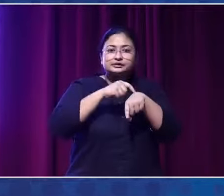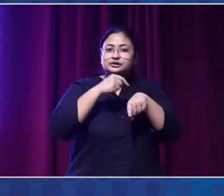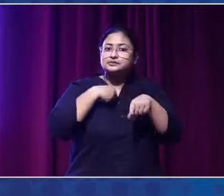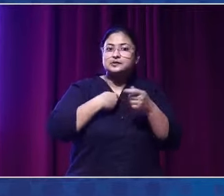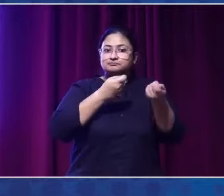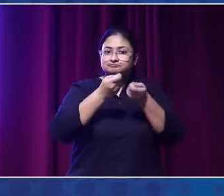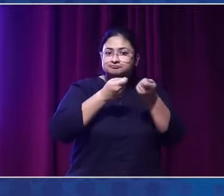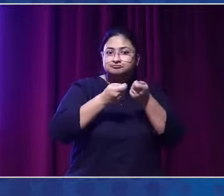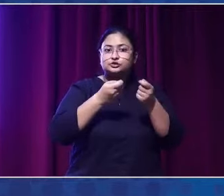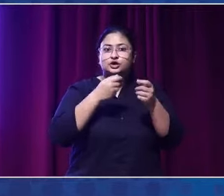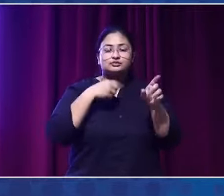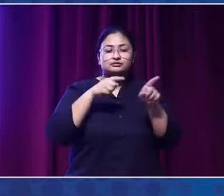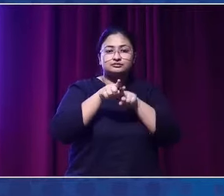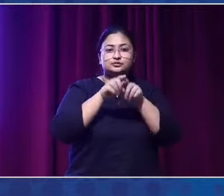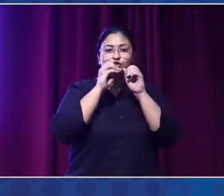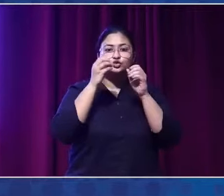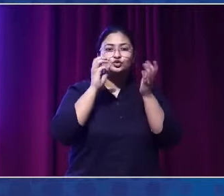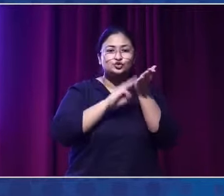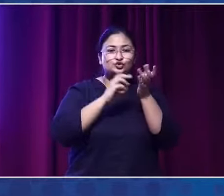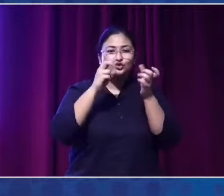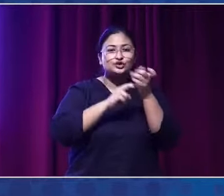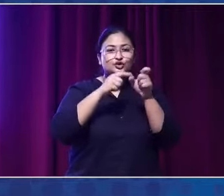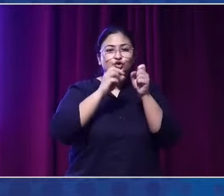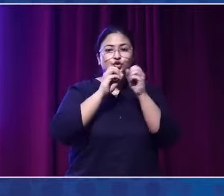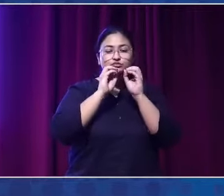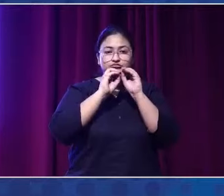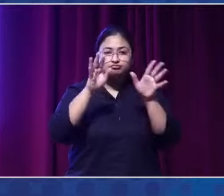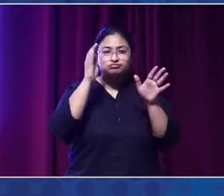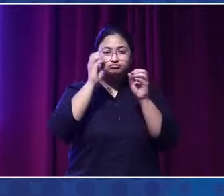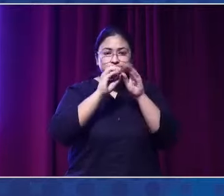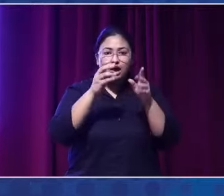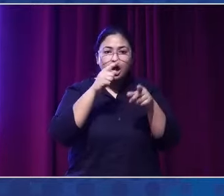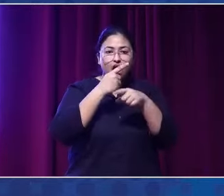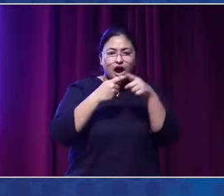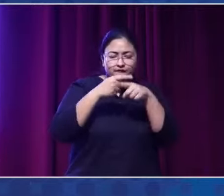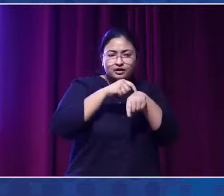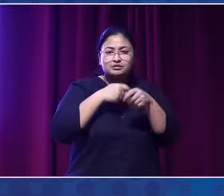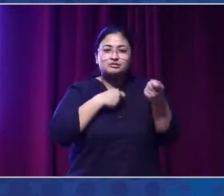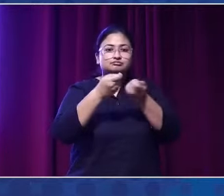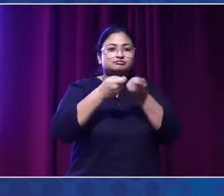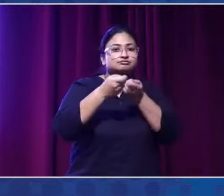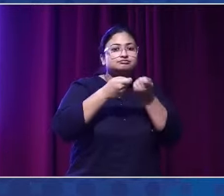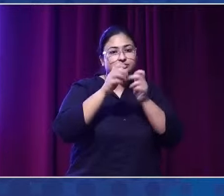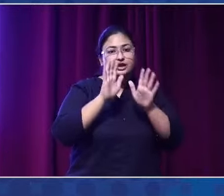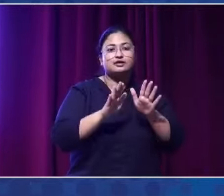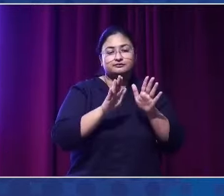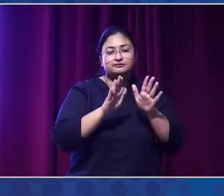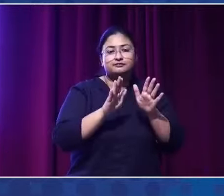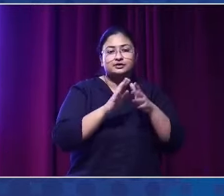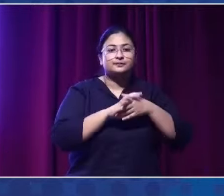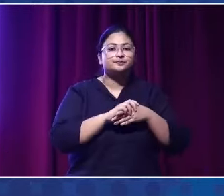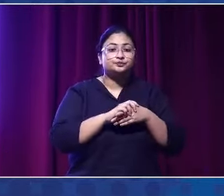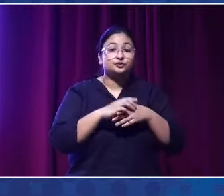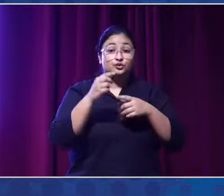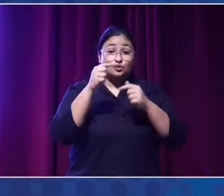टू द न्यूज. मैं बताऊंगा कैसे भी आप जब पूछेंगे कि कैसे हमने इसको चेक किया. फ्रेंड्स तो